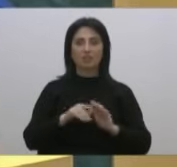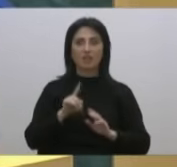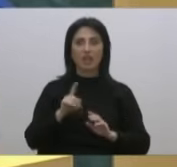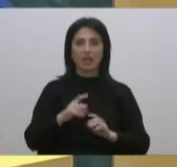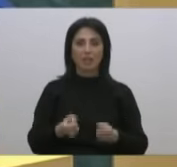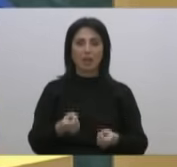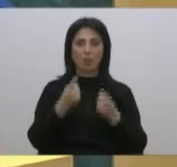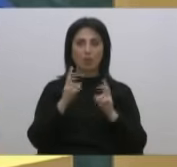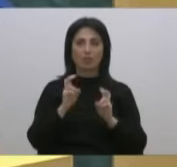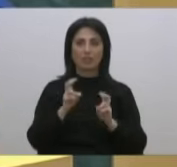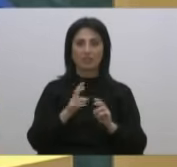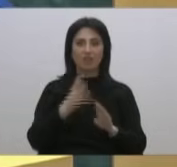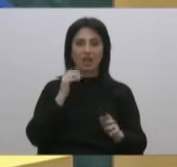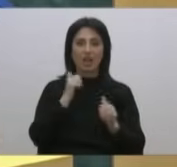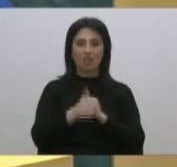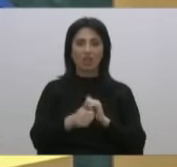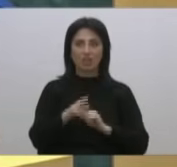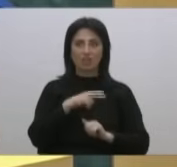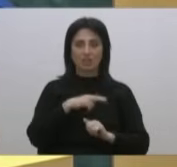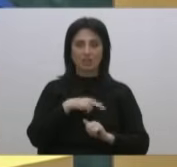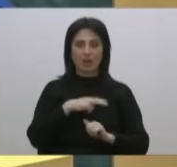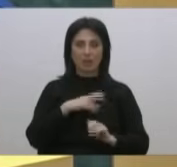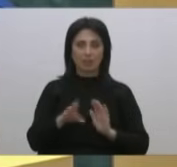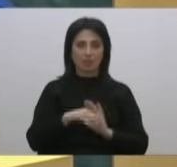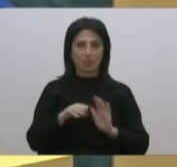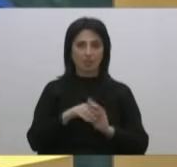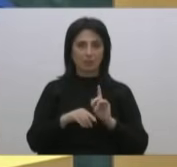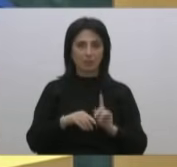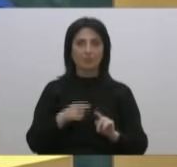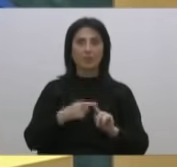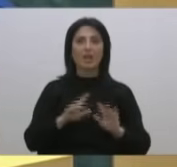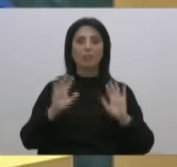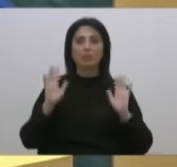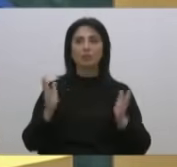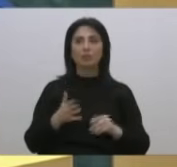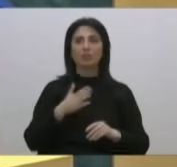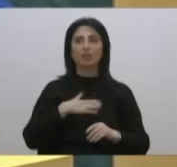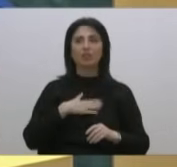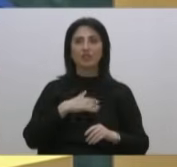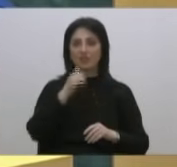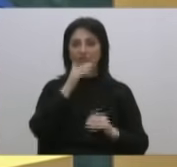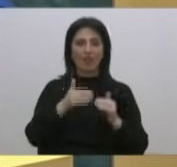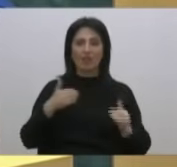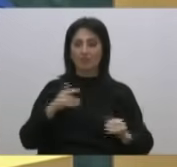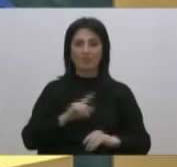რაც გამოიწვევდა რიგარეშე საპარლამენტო არჩევნებს. ამ შემთხვევაში ჩვენ